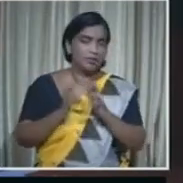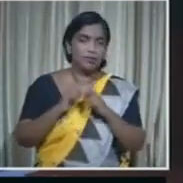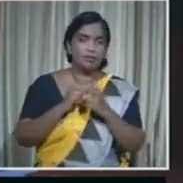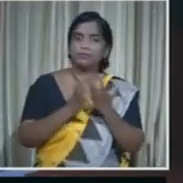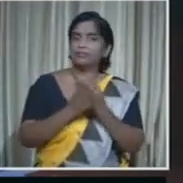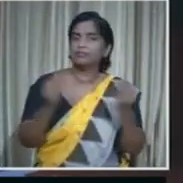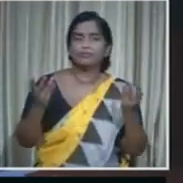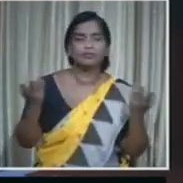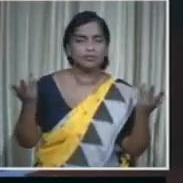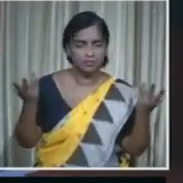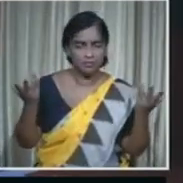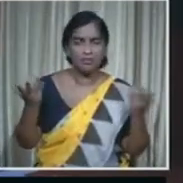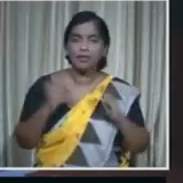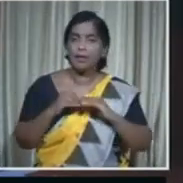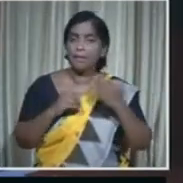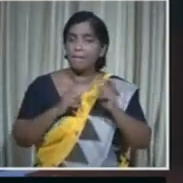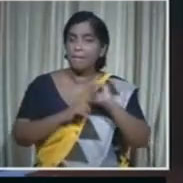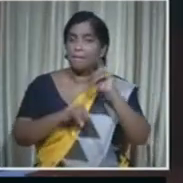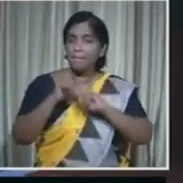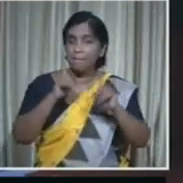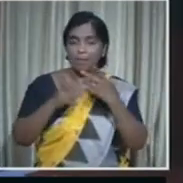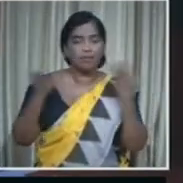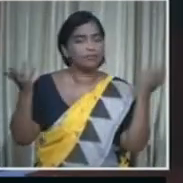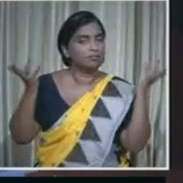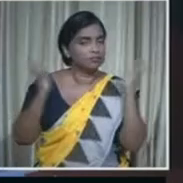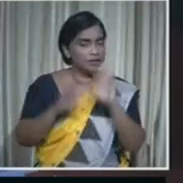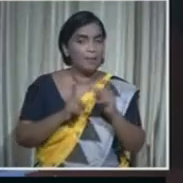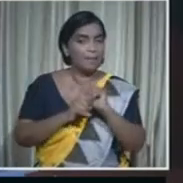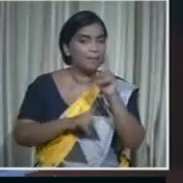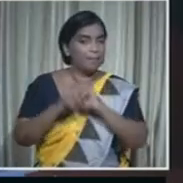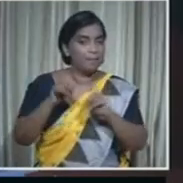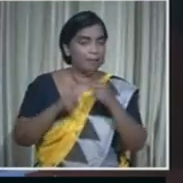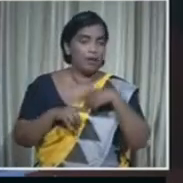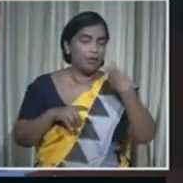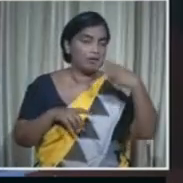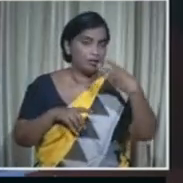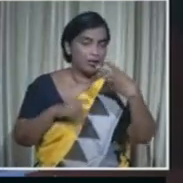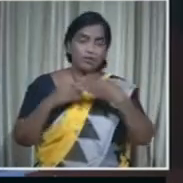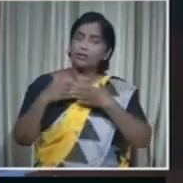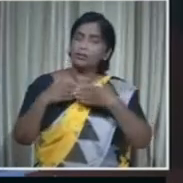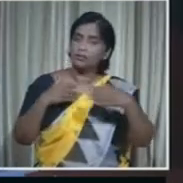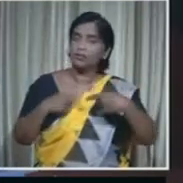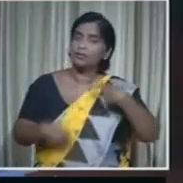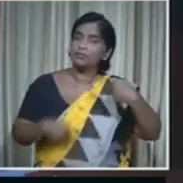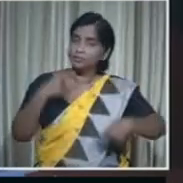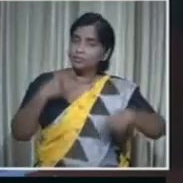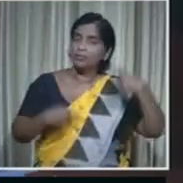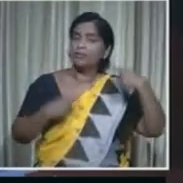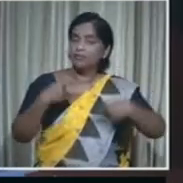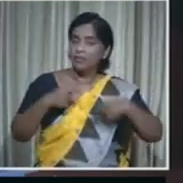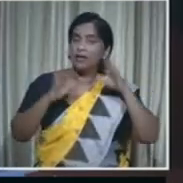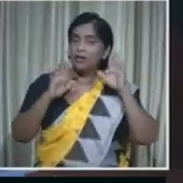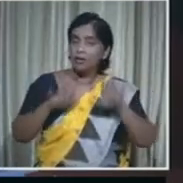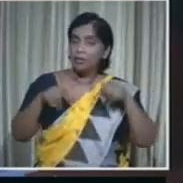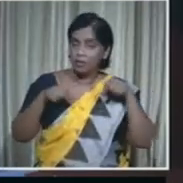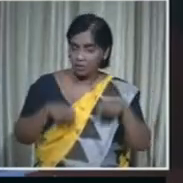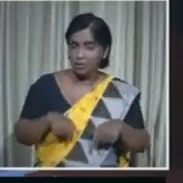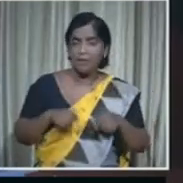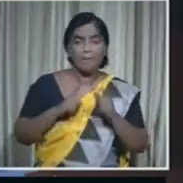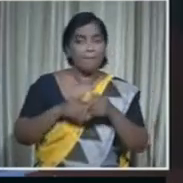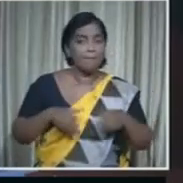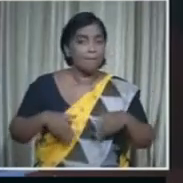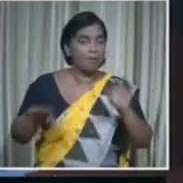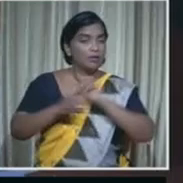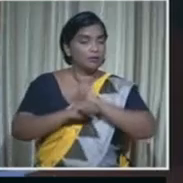නැහැ. ඊට පස්සේ මේ පාර්ලිමේන්තුව රැස් වෙනවා. පාර්ලිමේන්තුව දැන් දින 3කට ආසන්න කාලයක් විවාද පවත්වනවා. හැබැයි දැන් පාරට බැහැලා